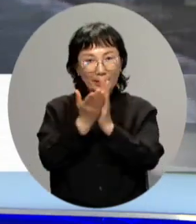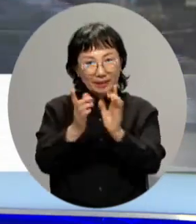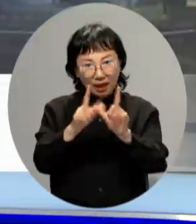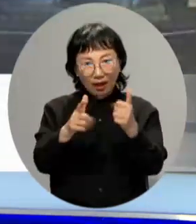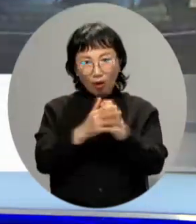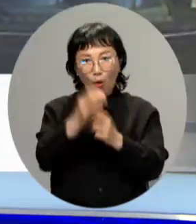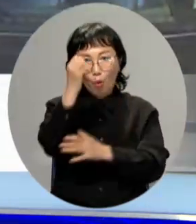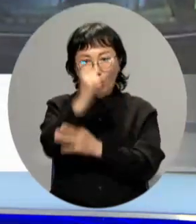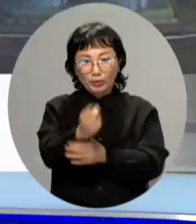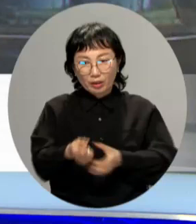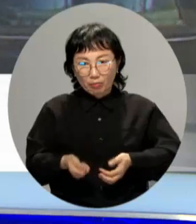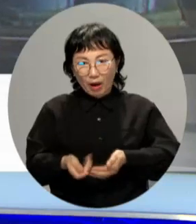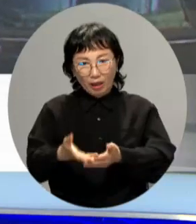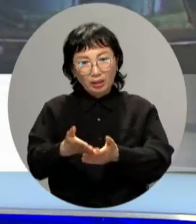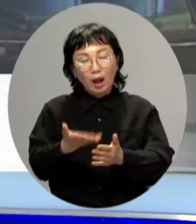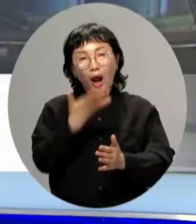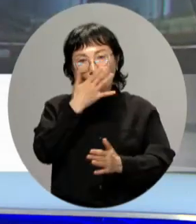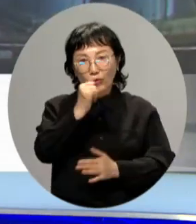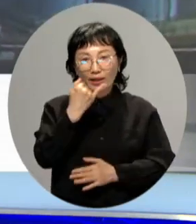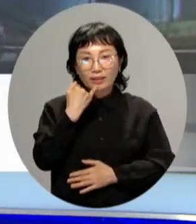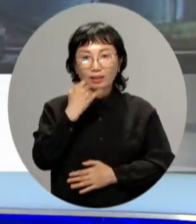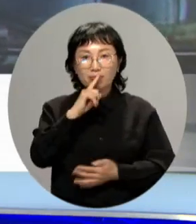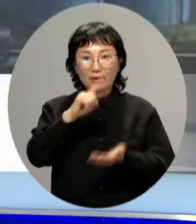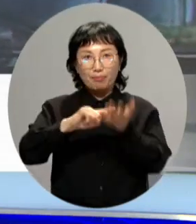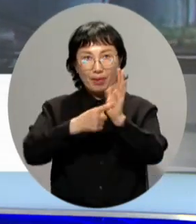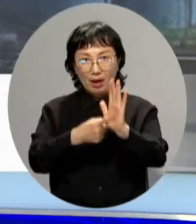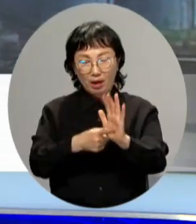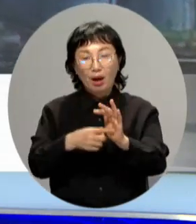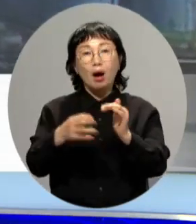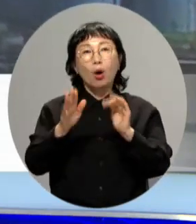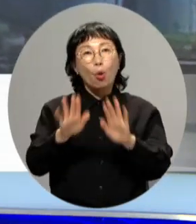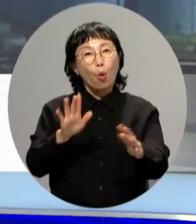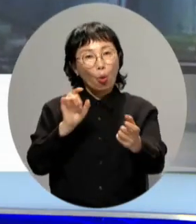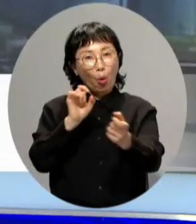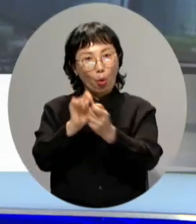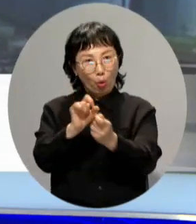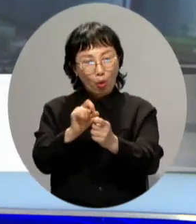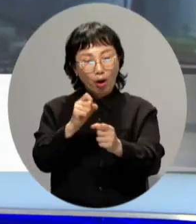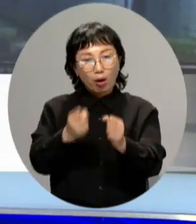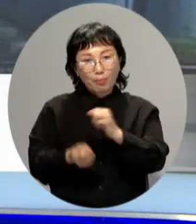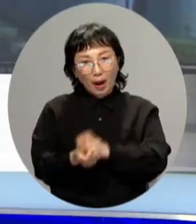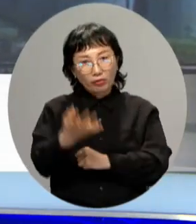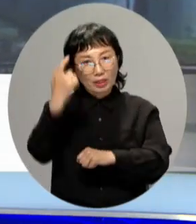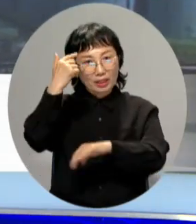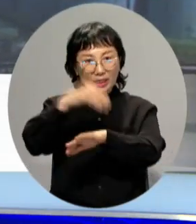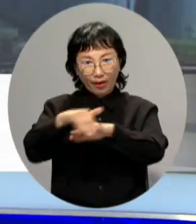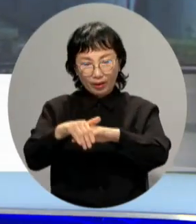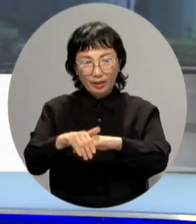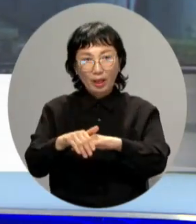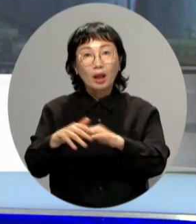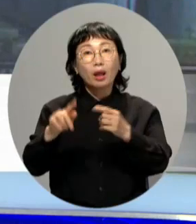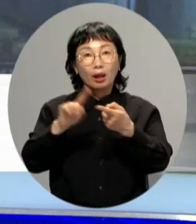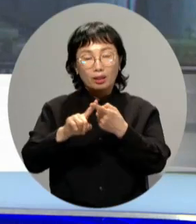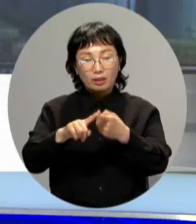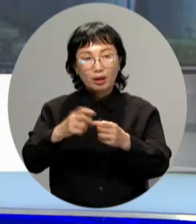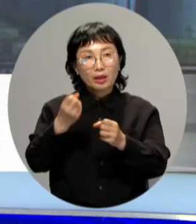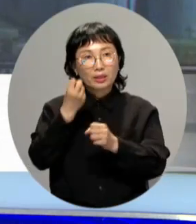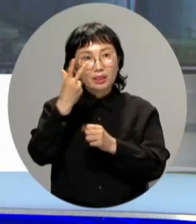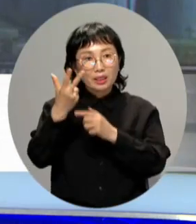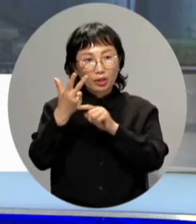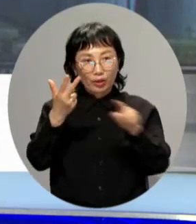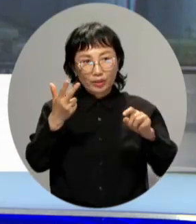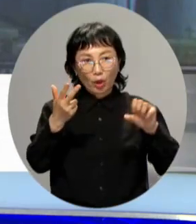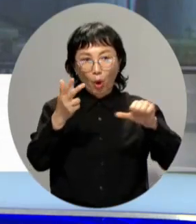방류가 임박했습니다. 올여름 방류가 시작될 전망인데 서해안 도달 시기도 7개월이냐 5년 이상이냐를